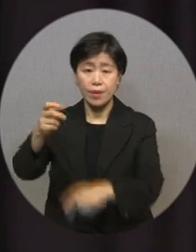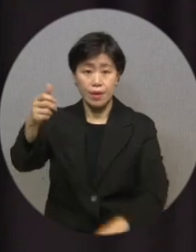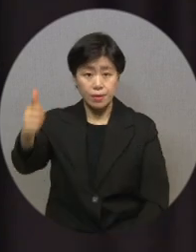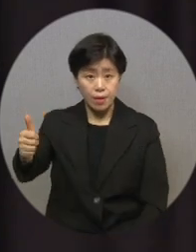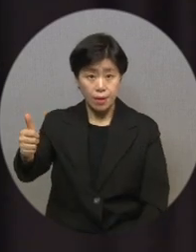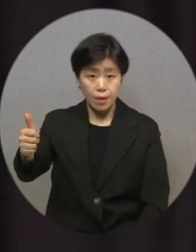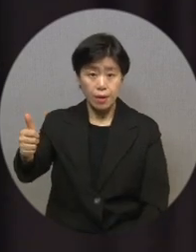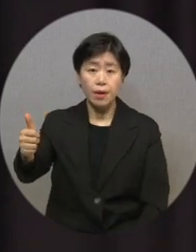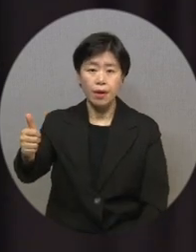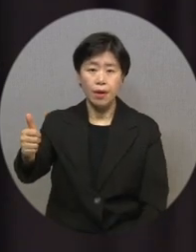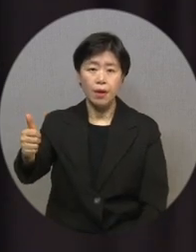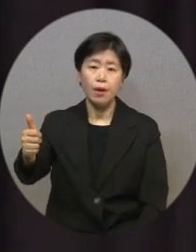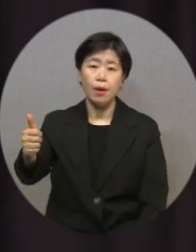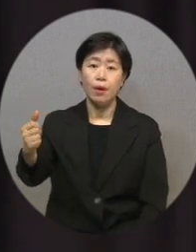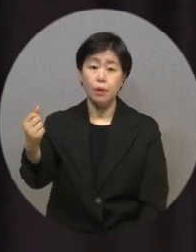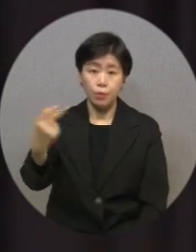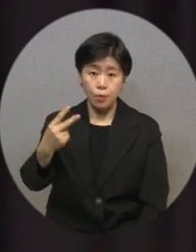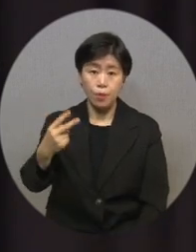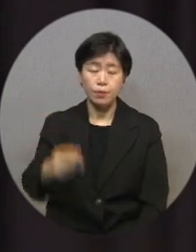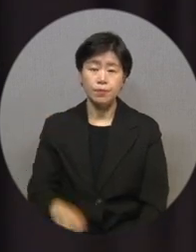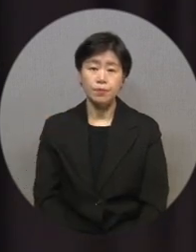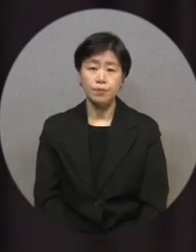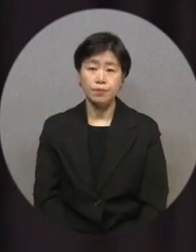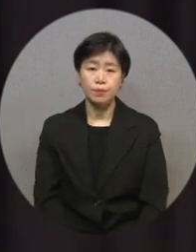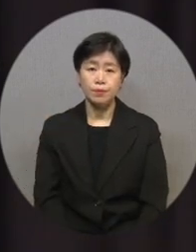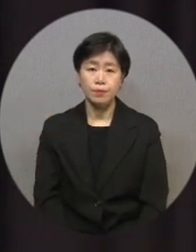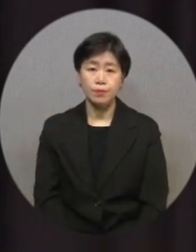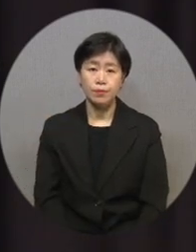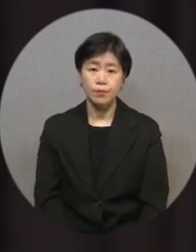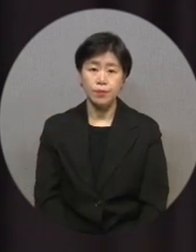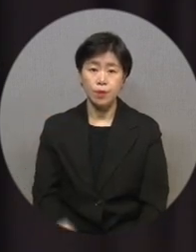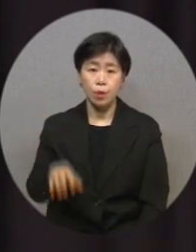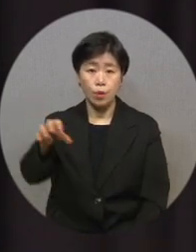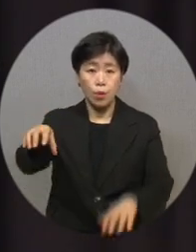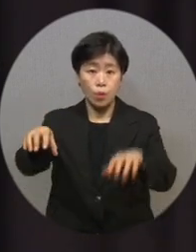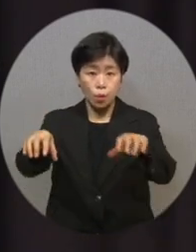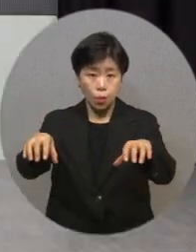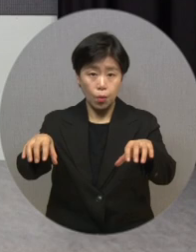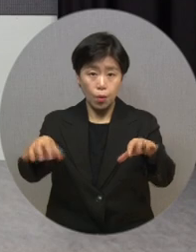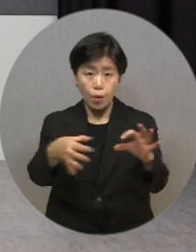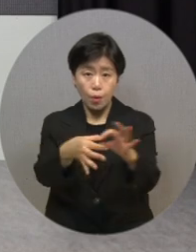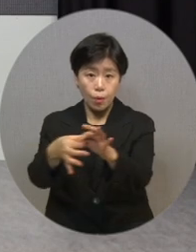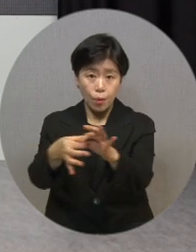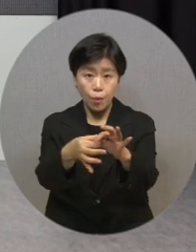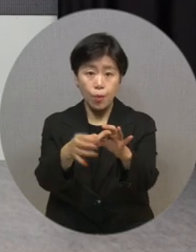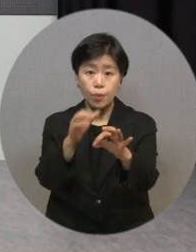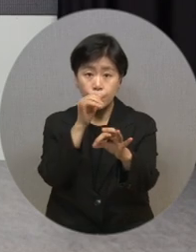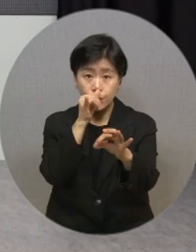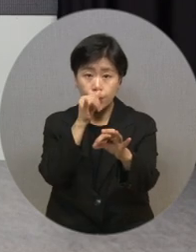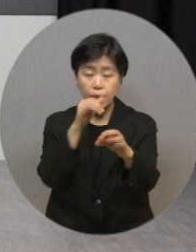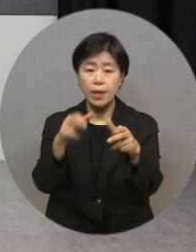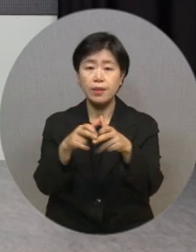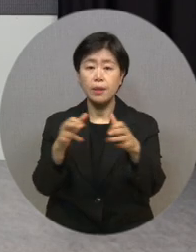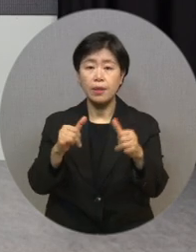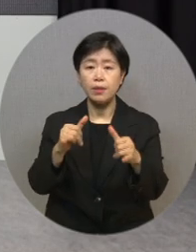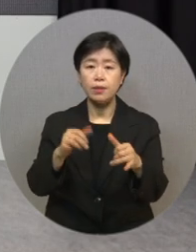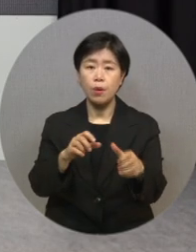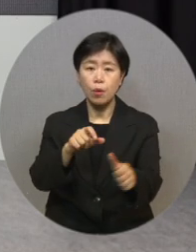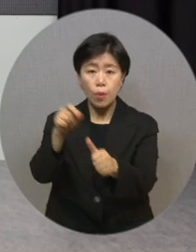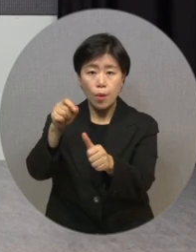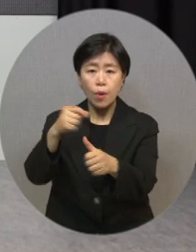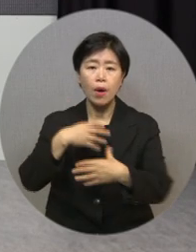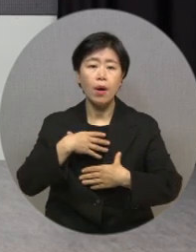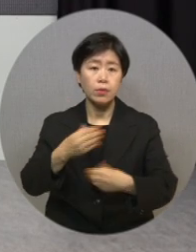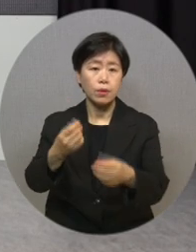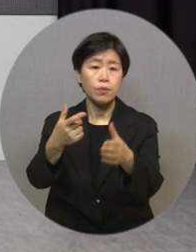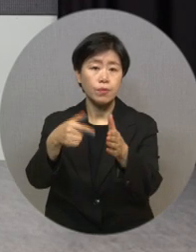그다음에 사업주와 장애인 사이에 지속적인 일자리를 유지하는 장애인 어 고용 안정 부분에